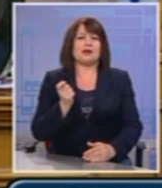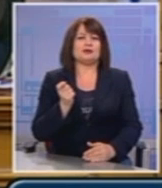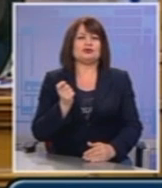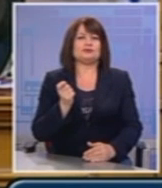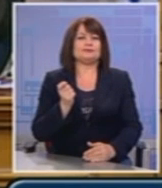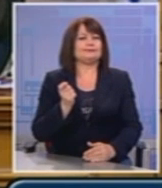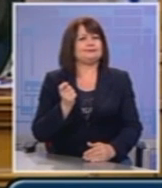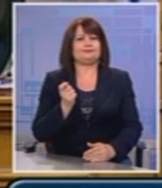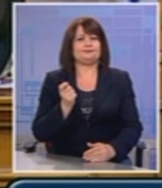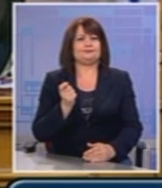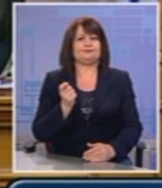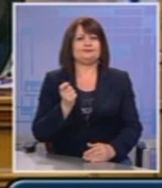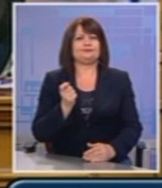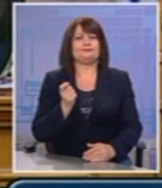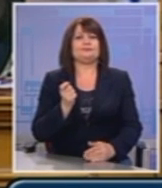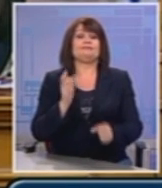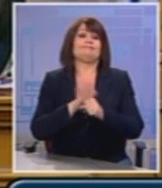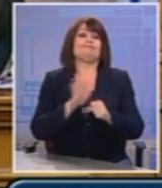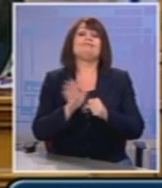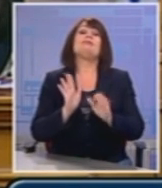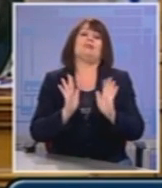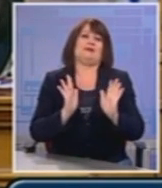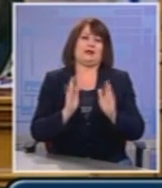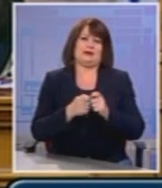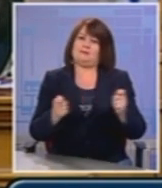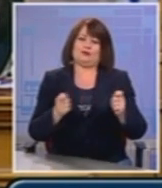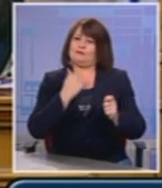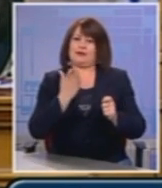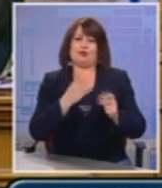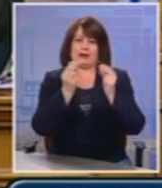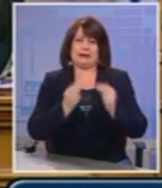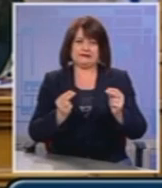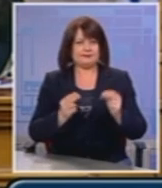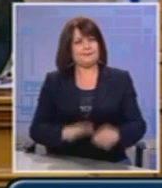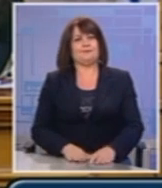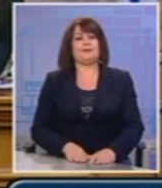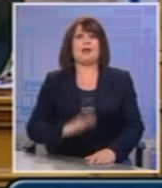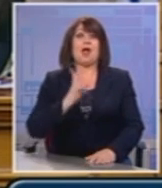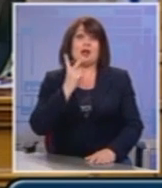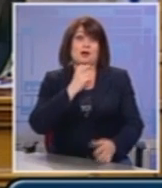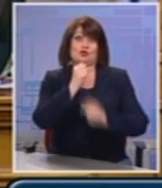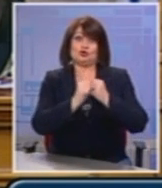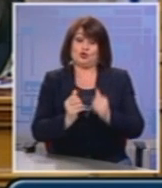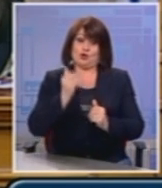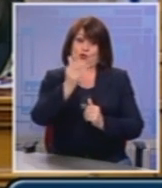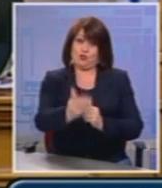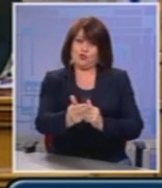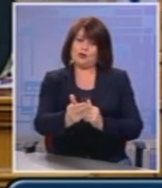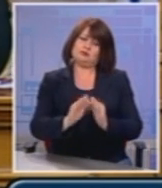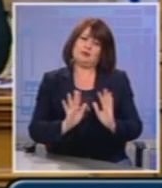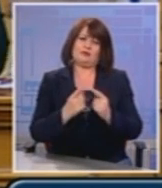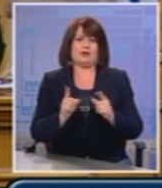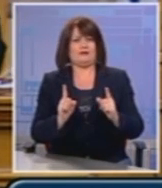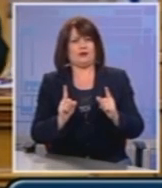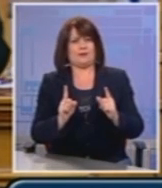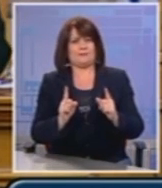θα ήταν ανεπαρκές μέτρο εκτός αν μιλάμε για 20 χρόνια